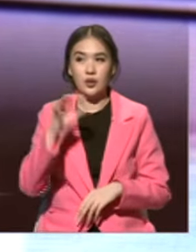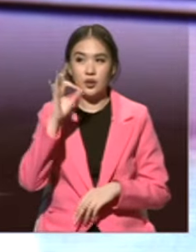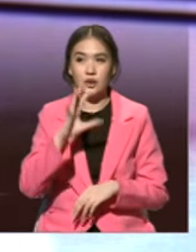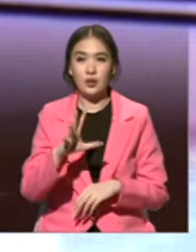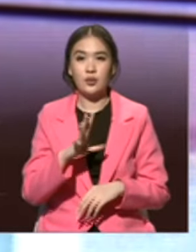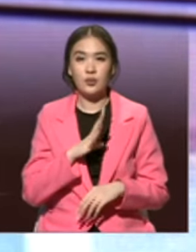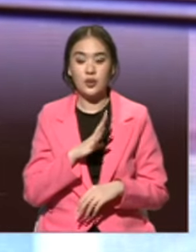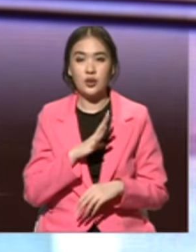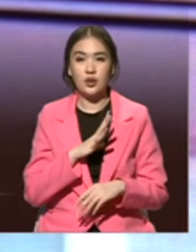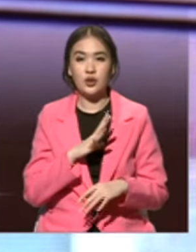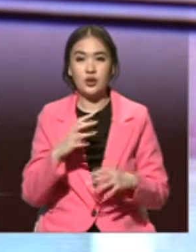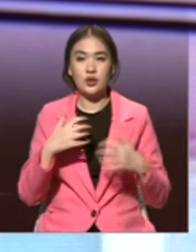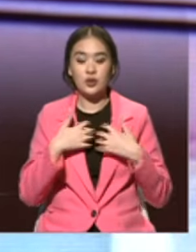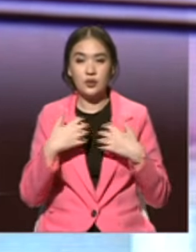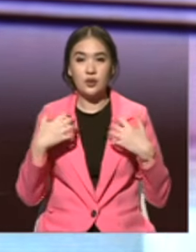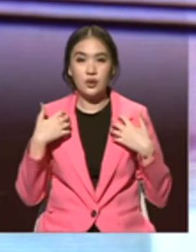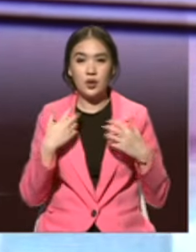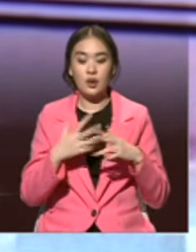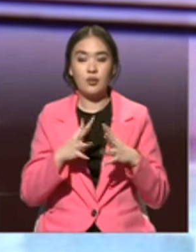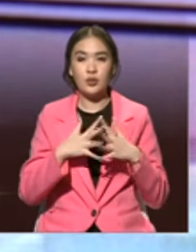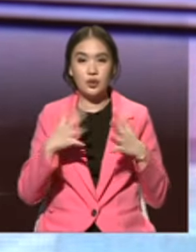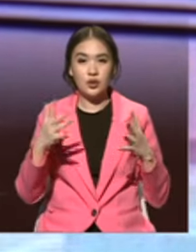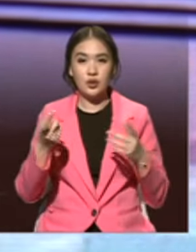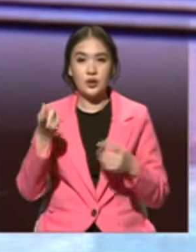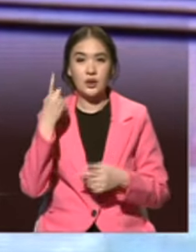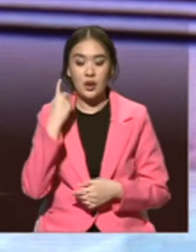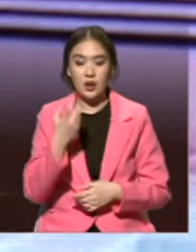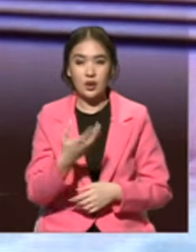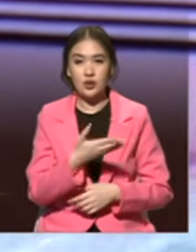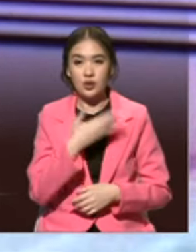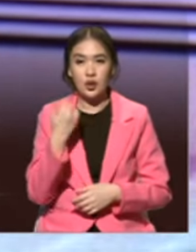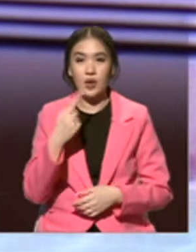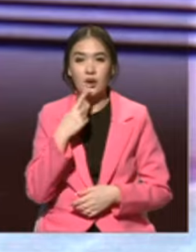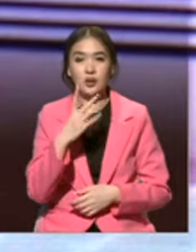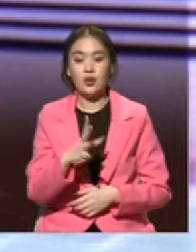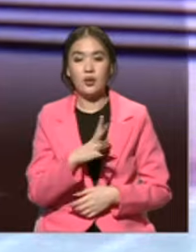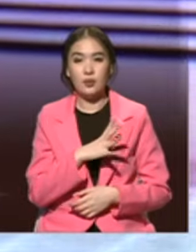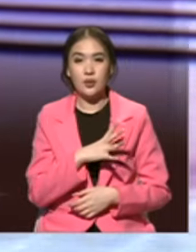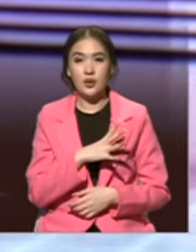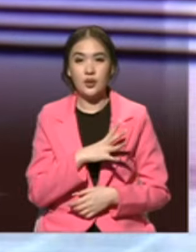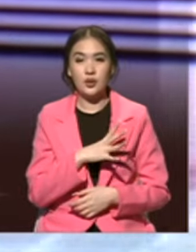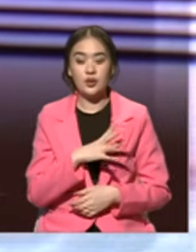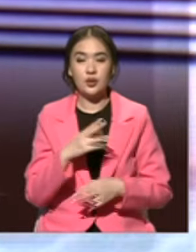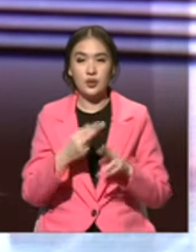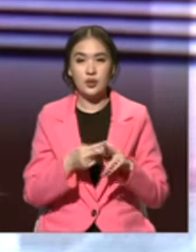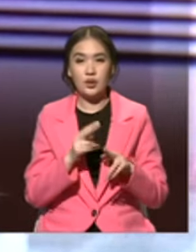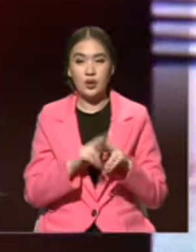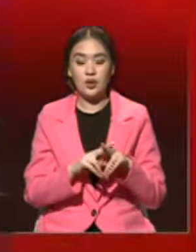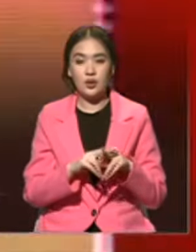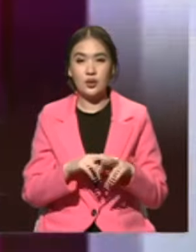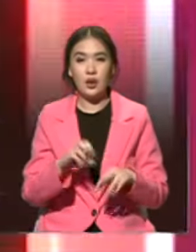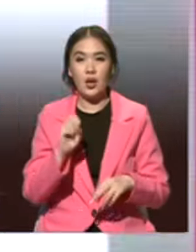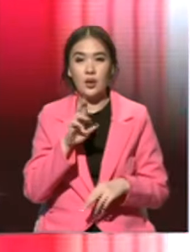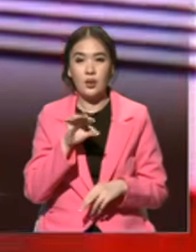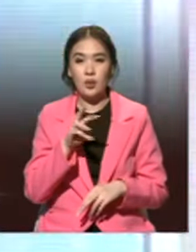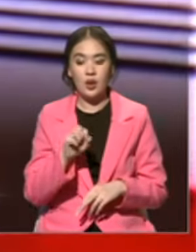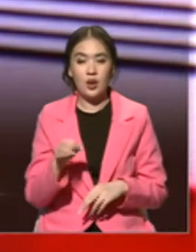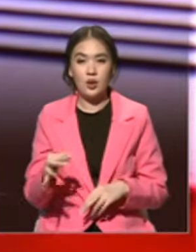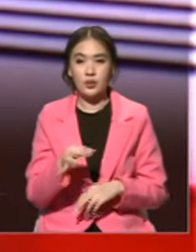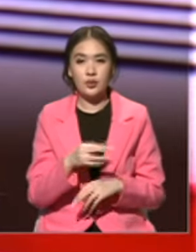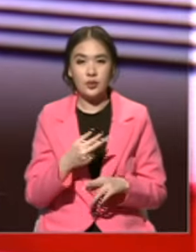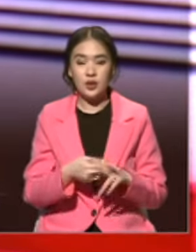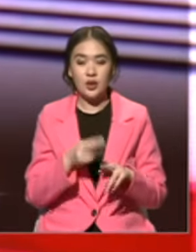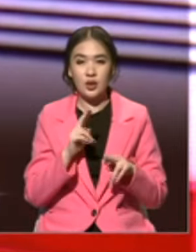ұшыраған малдың көбінде, ауыл шаруашылық малдардың көбінде сырға жоқ деп отырмыз. Жаңа Кәкең айтып өтті, Ұлытау өңірінде Ақмола облысында